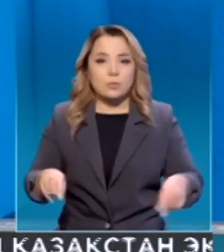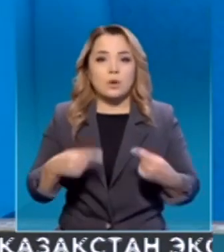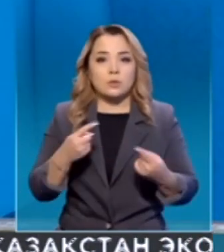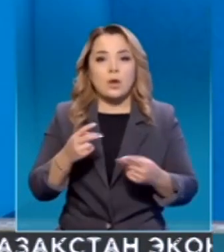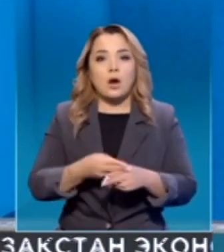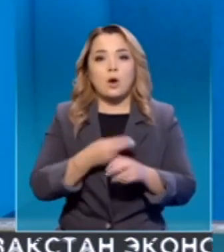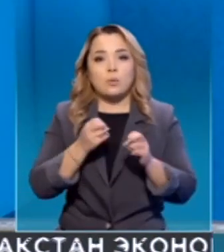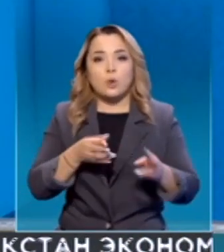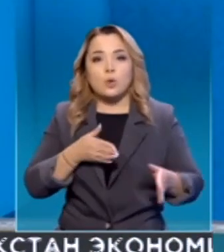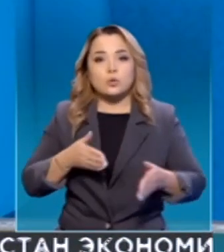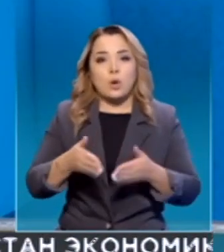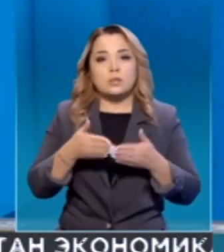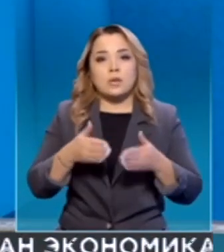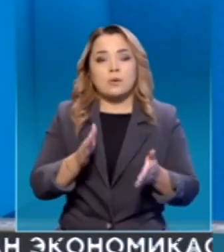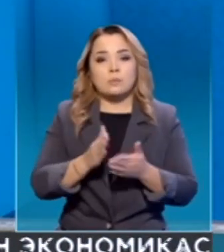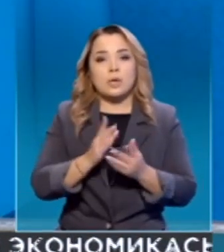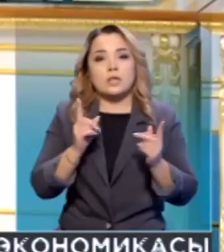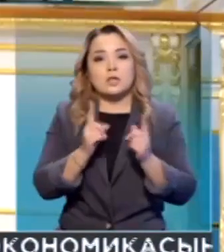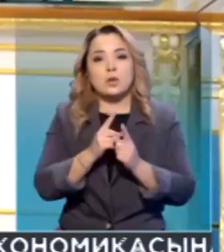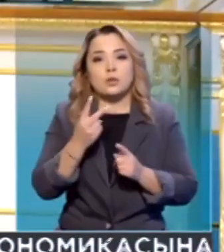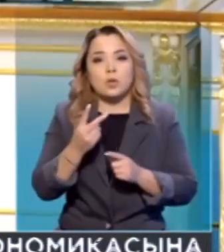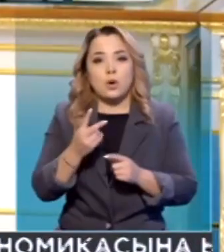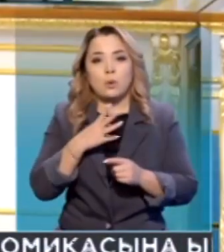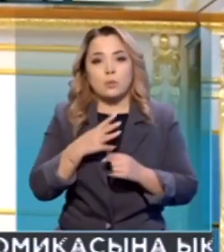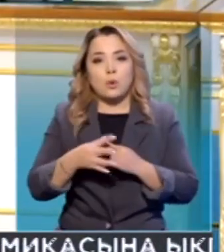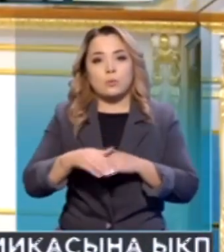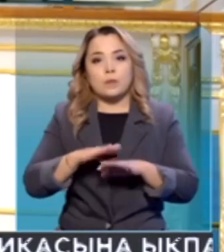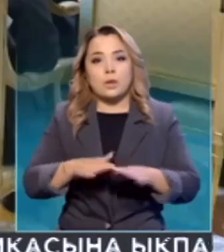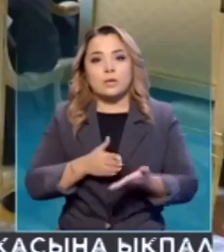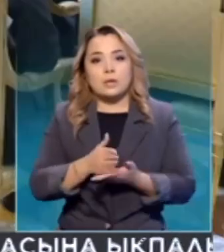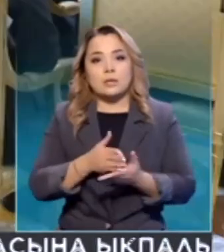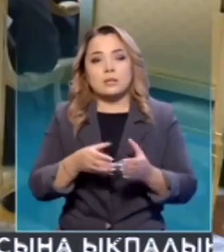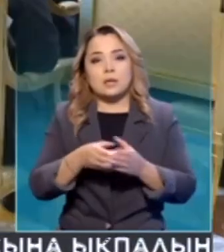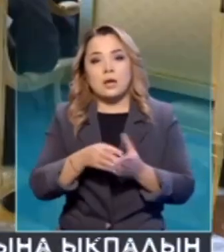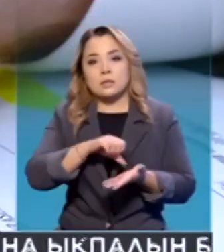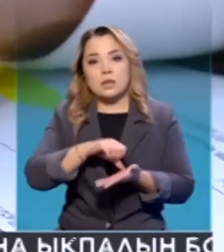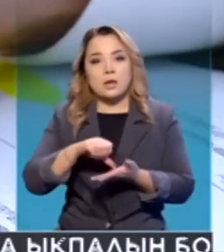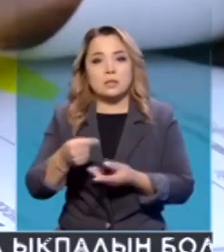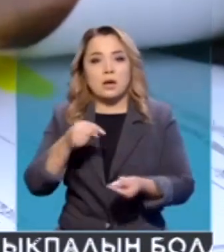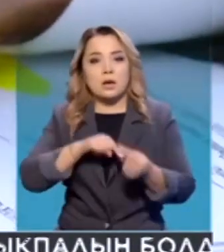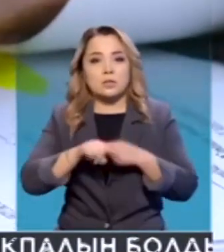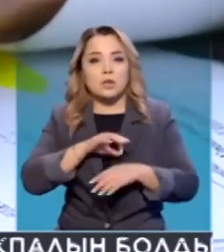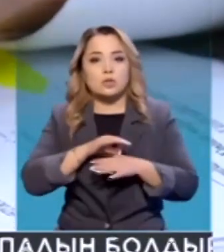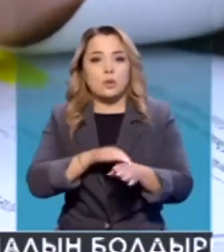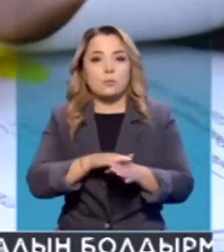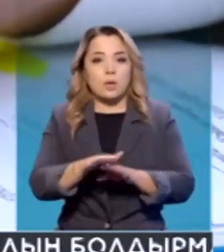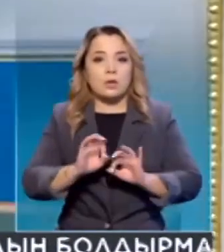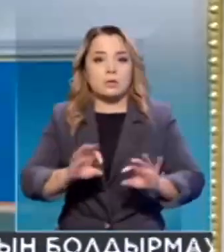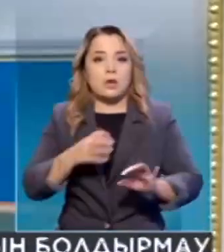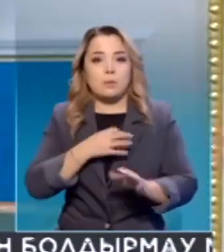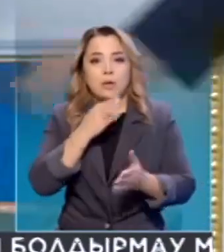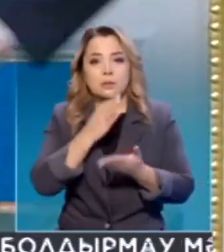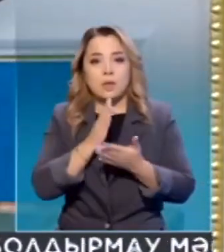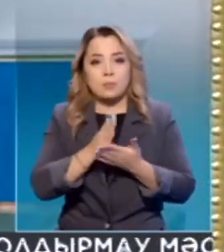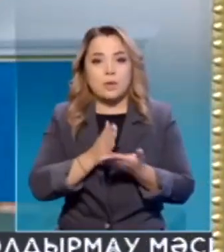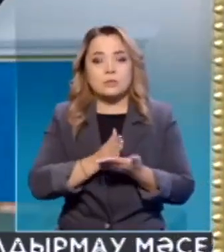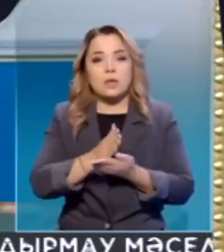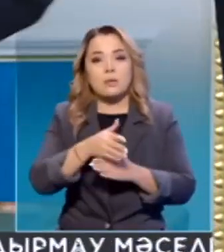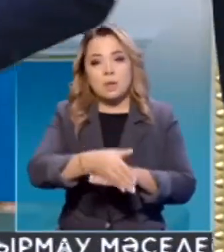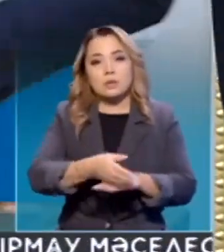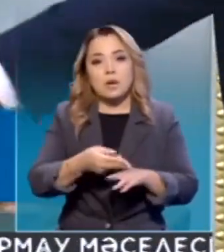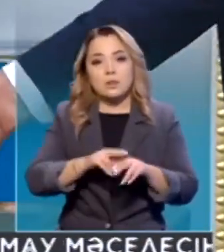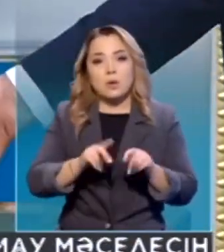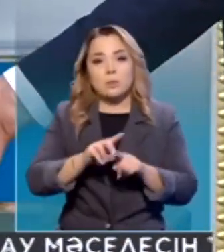қауіпсіздігіне жол ашады. Бүгінгі кездесу екі өңірдің арасындағы саяси диалогтан да жоғары мәнге ие. Роман Скляр, Қазақстан Республикасы. Сапар аясында қос